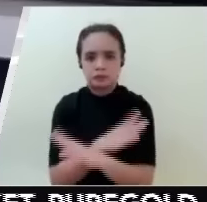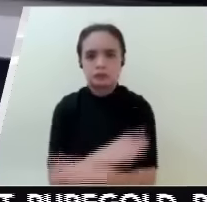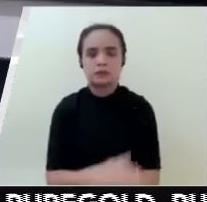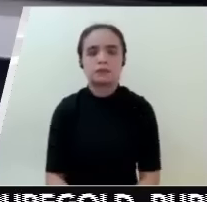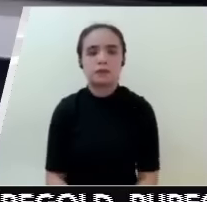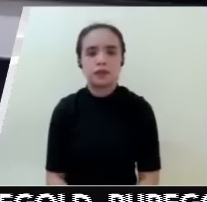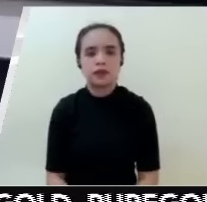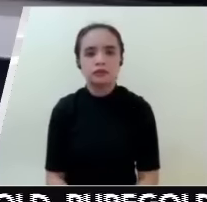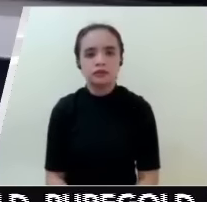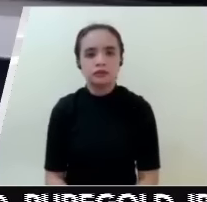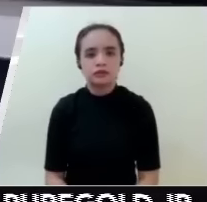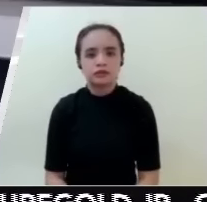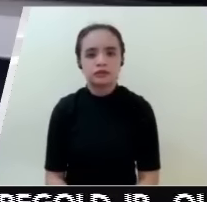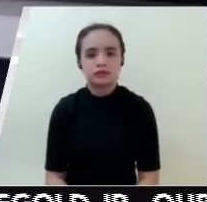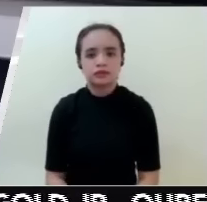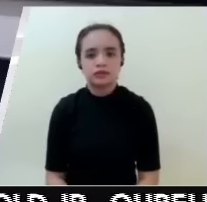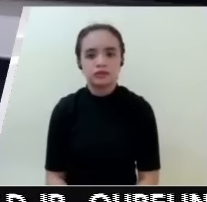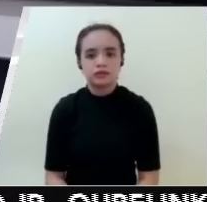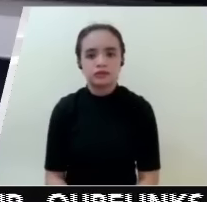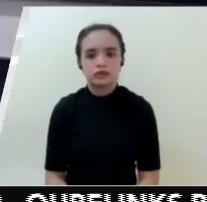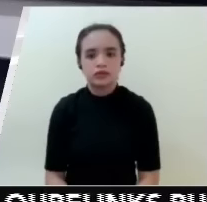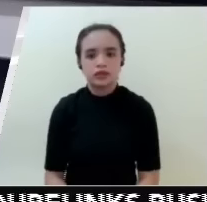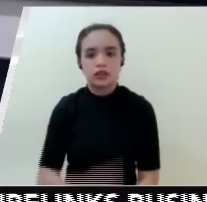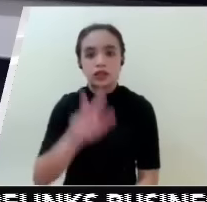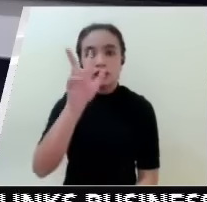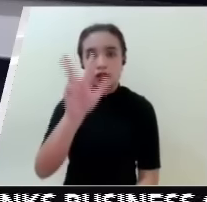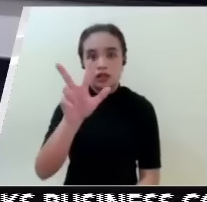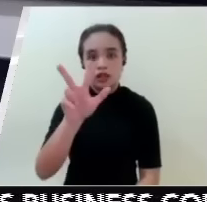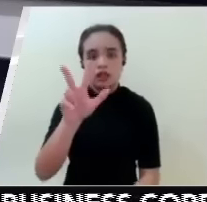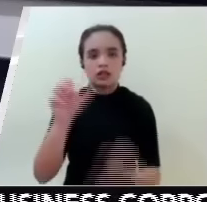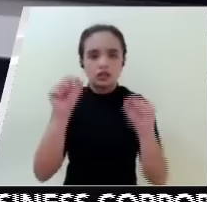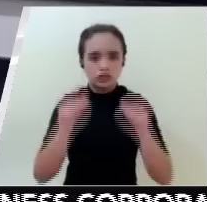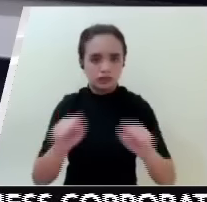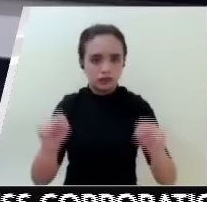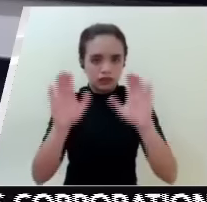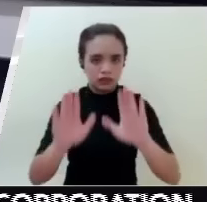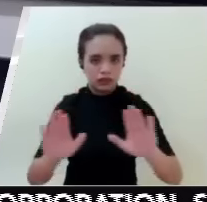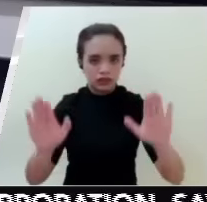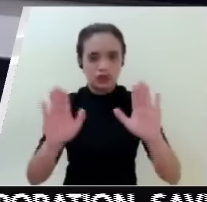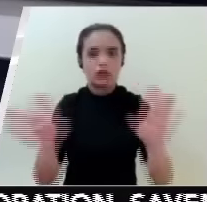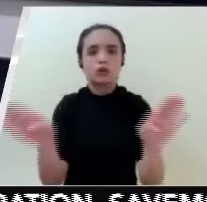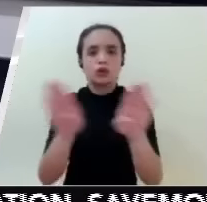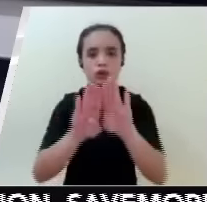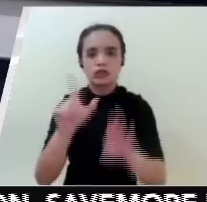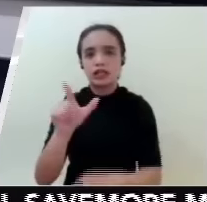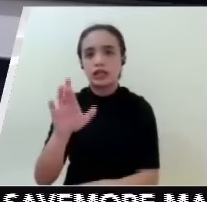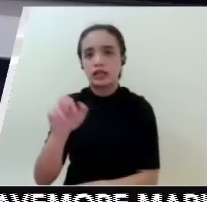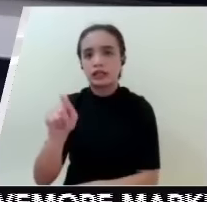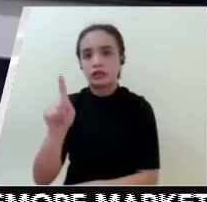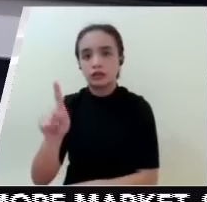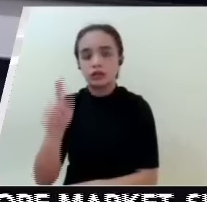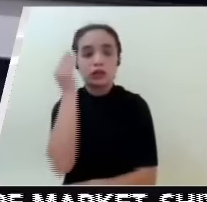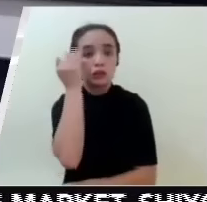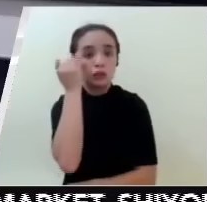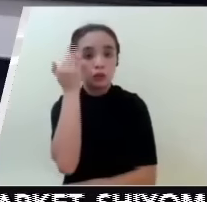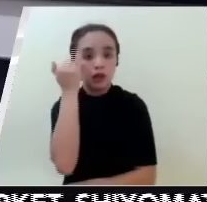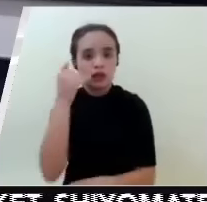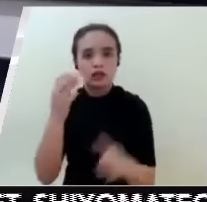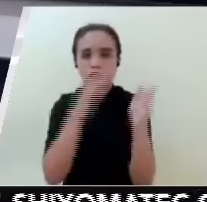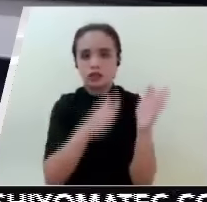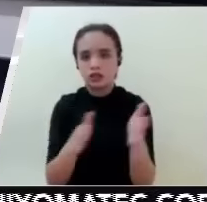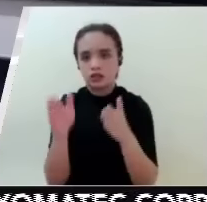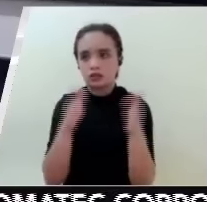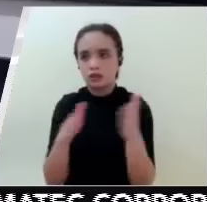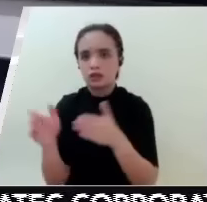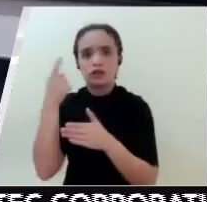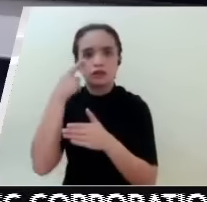Tatlong weekend muna sarado ang buong LRT Line 1. Paghanda po ito sa pagbubukas ng Phase 1 ng LRT 1 Cavite Extension na itataon po